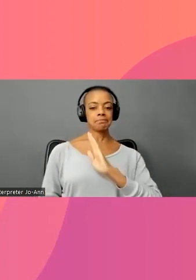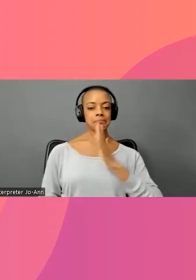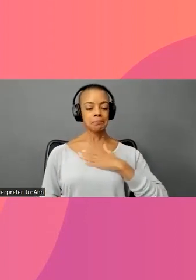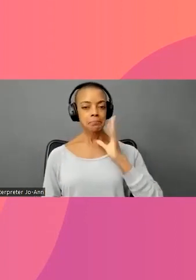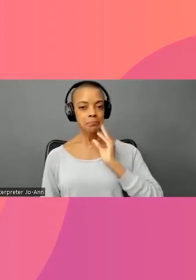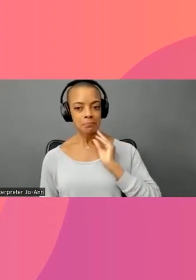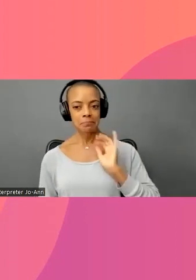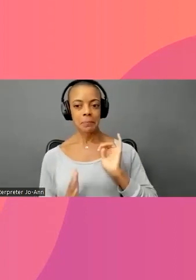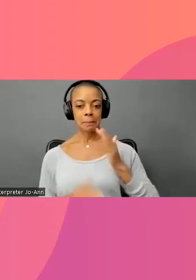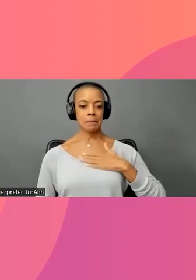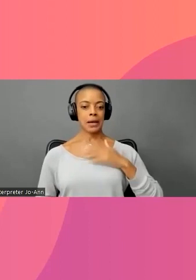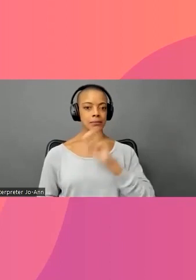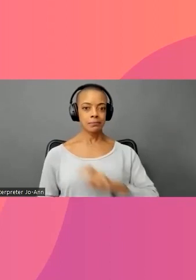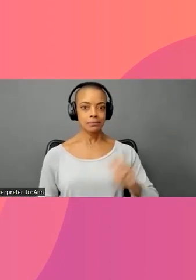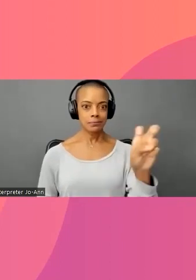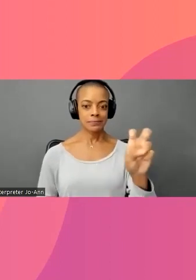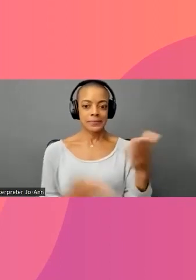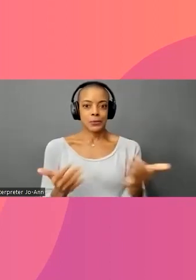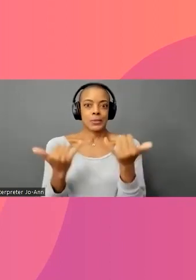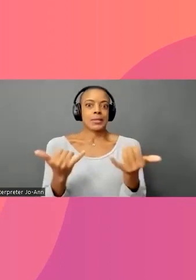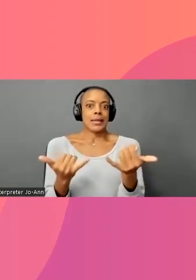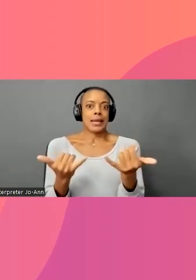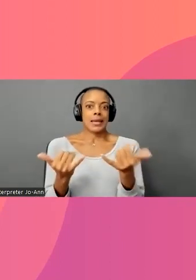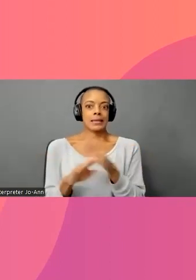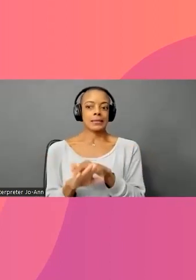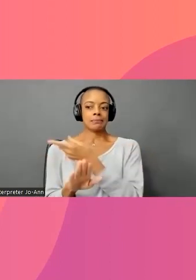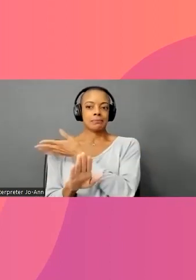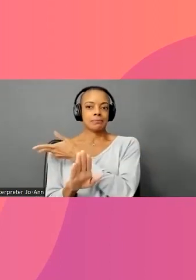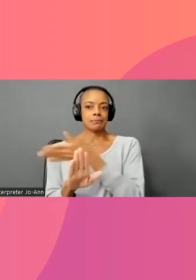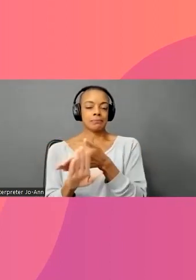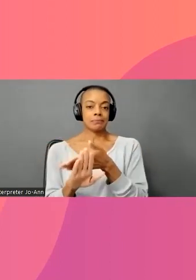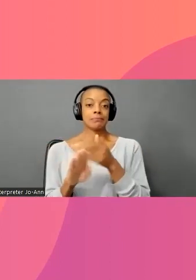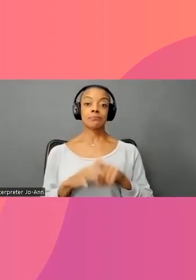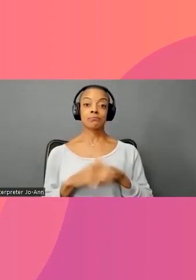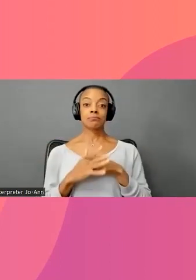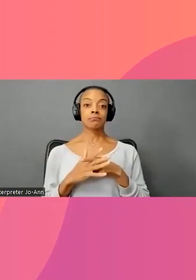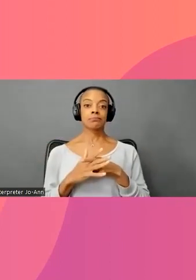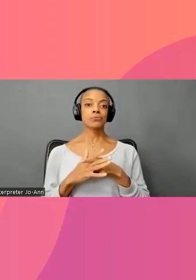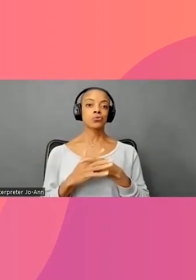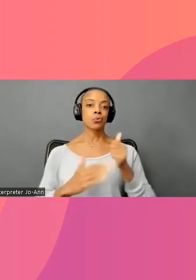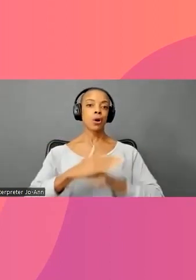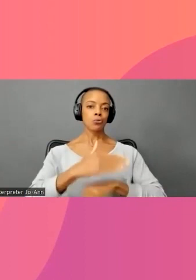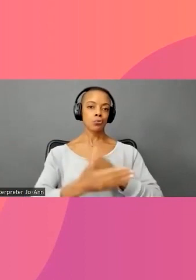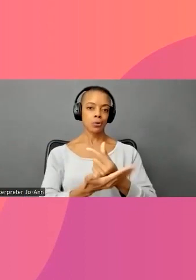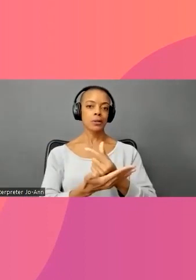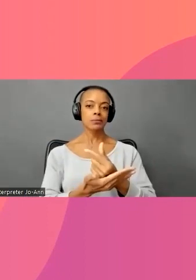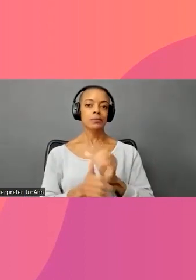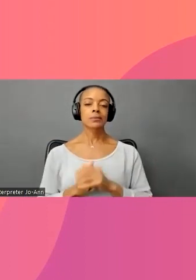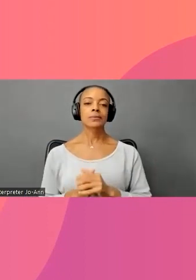une anecdote qui explique comment je suis arrivée là où je suis. Mon parcours